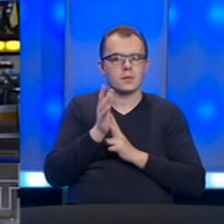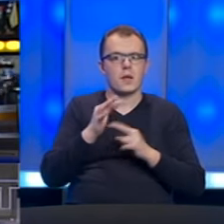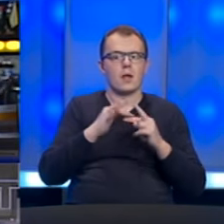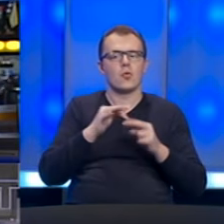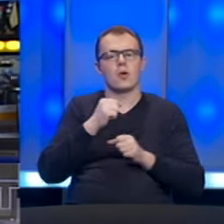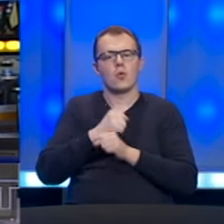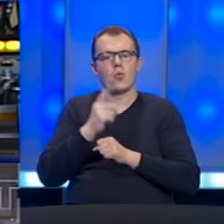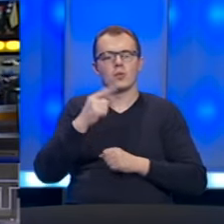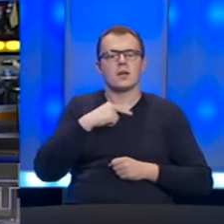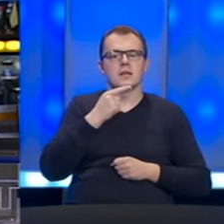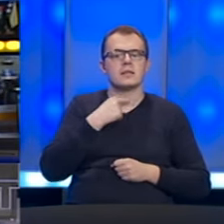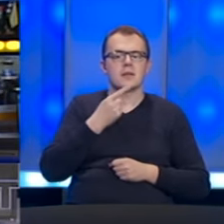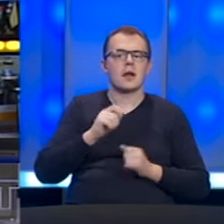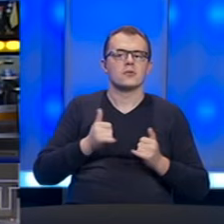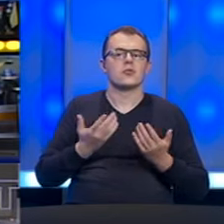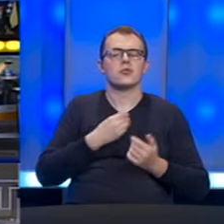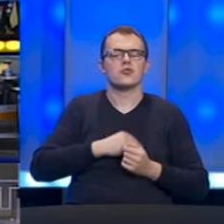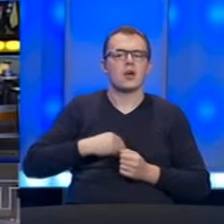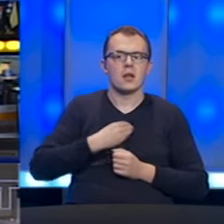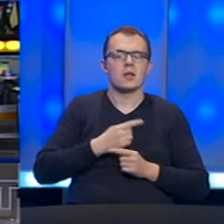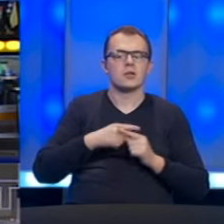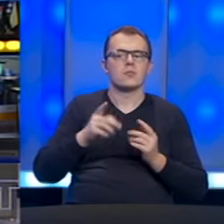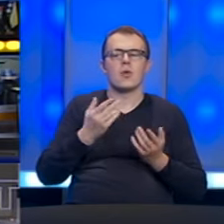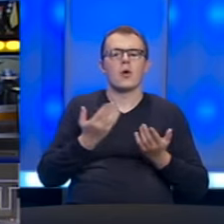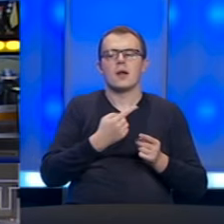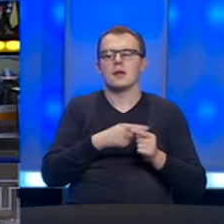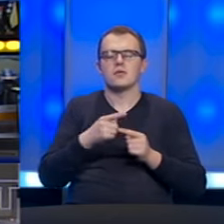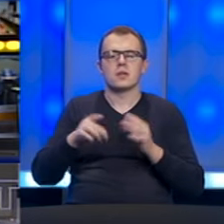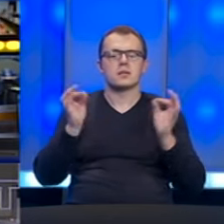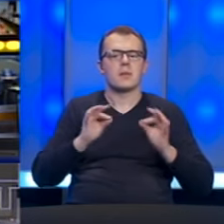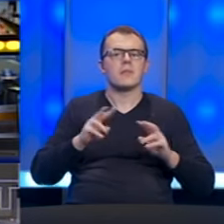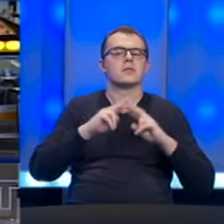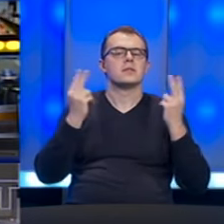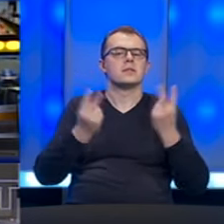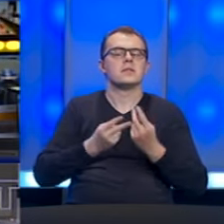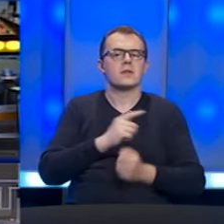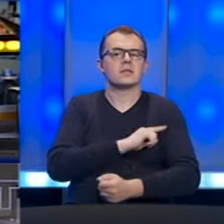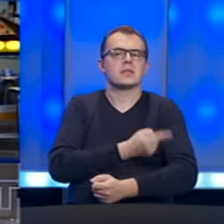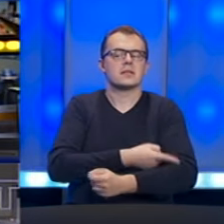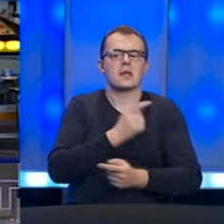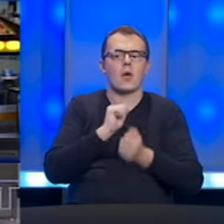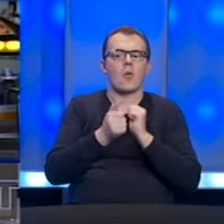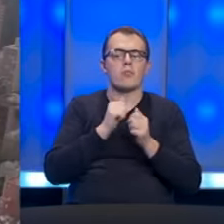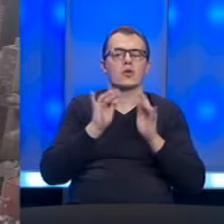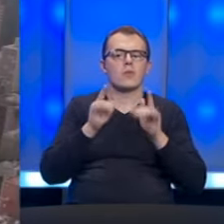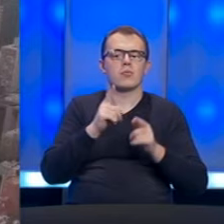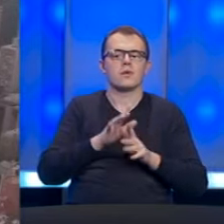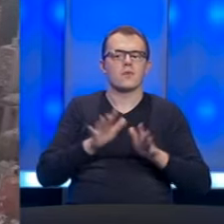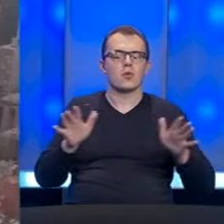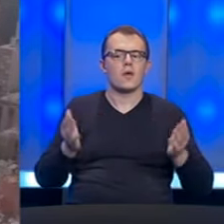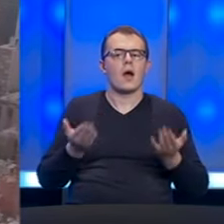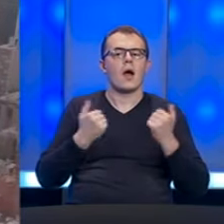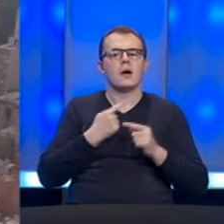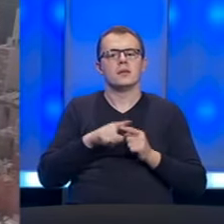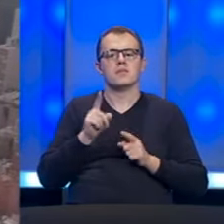Antonio Guterres izrazio je žaljenje zbog nedostatka spremnosti svjetskih sila u borbi protiv pandemije koronavirusa, a naročito